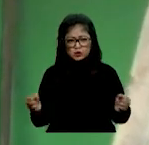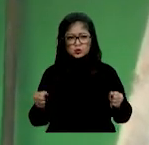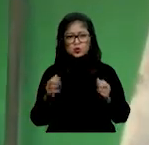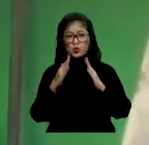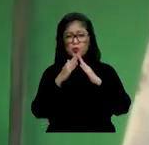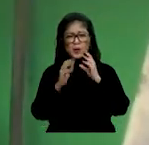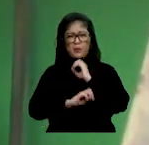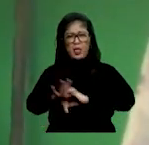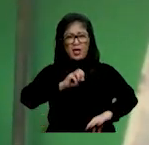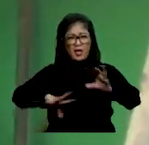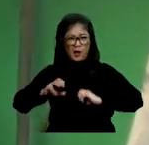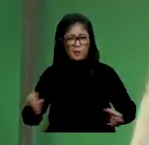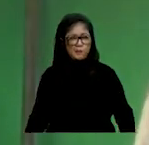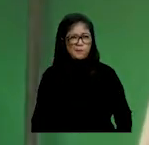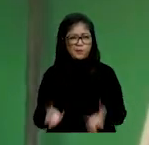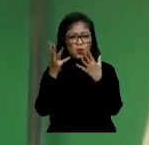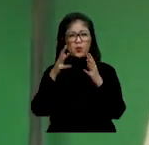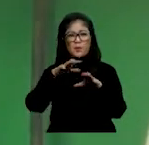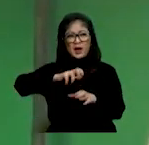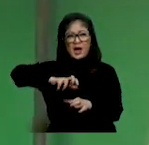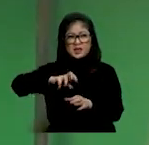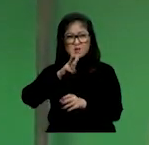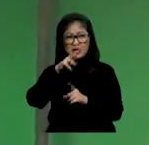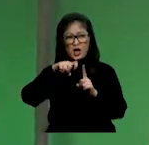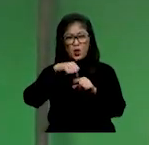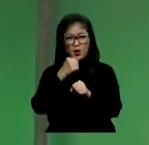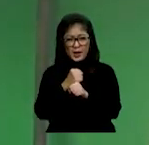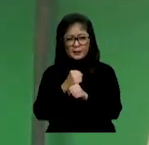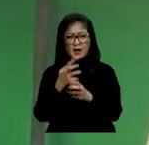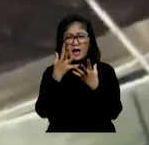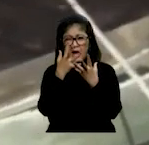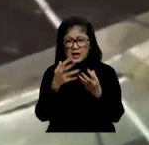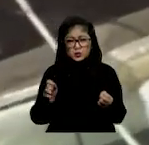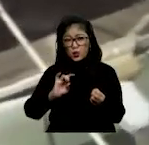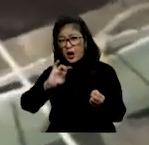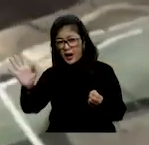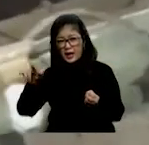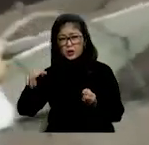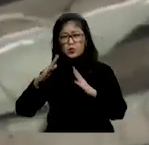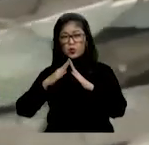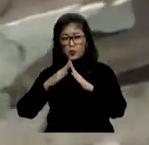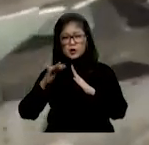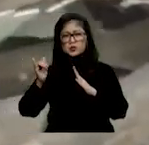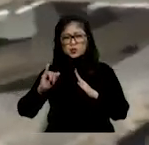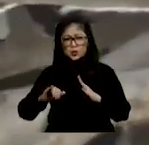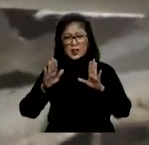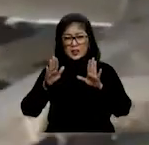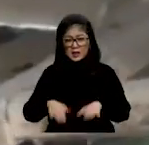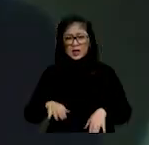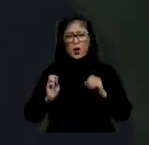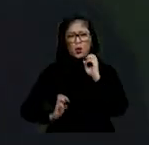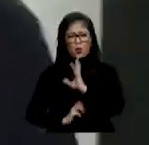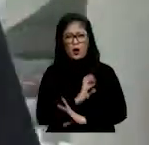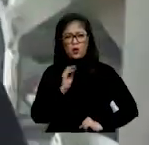ledakan gas subsidi 3 kg kerasnya ledakan tak hanya menghancurkan bagian dalam rumah namun juga membuat seorang penghuni mengalami